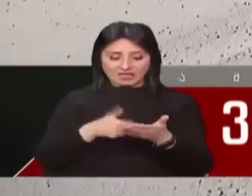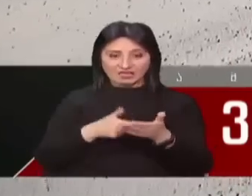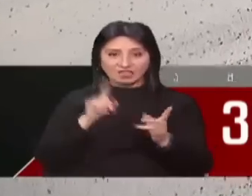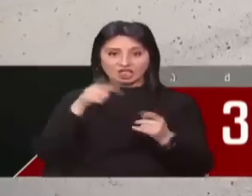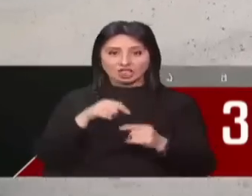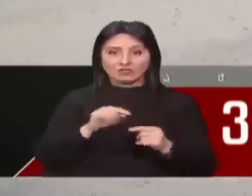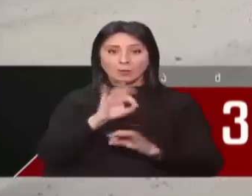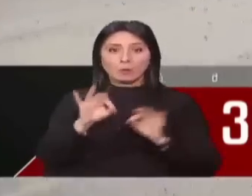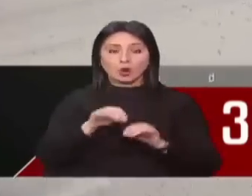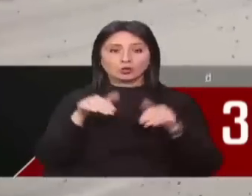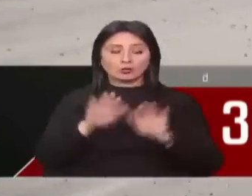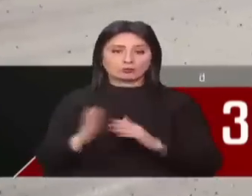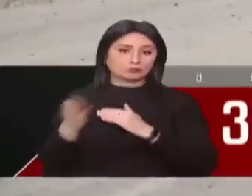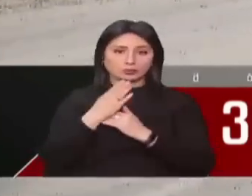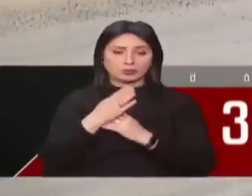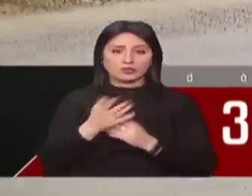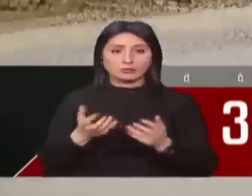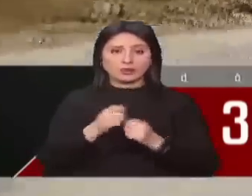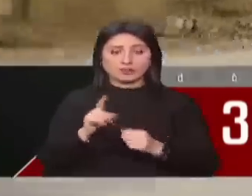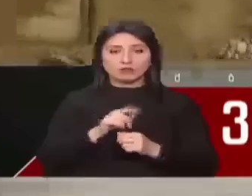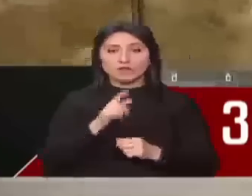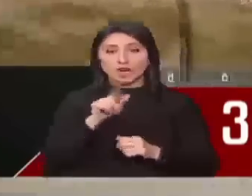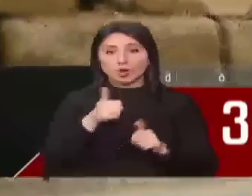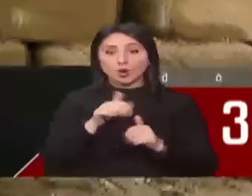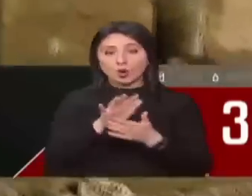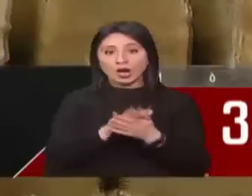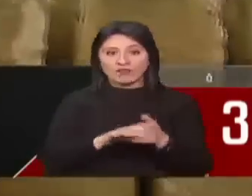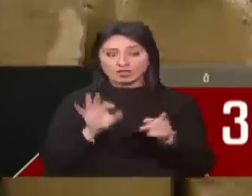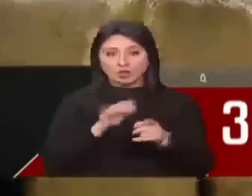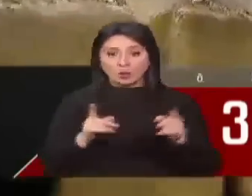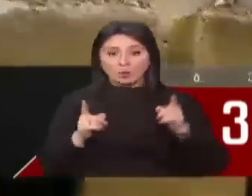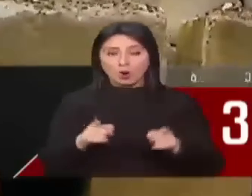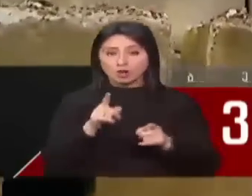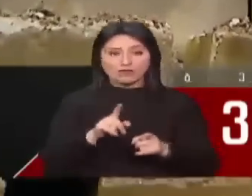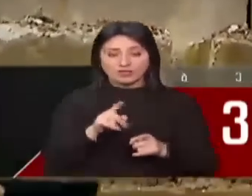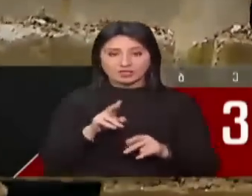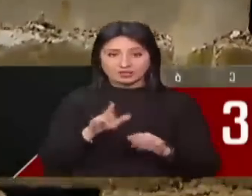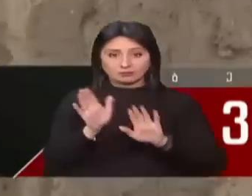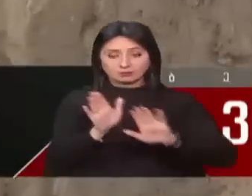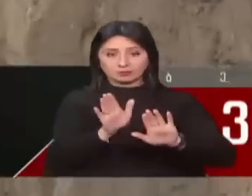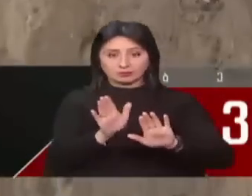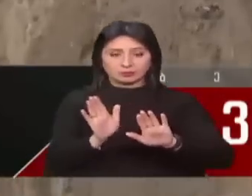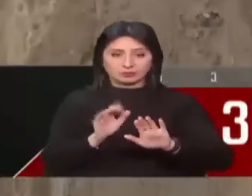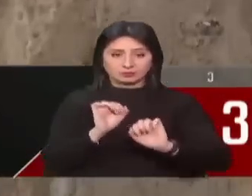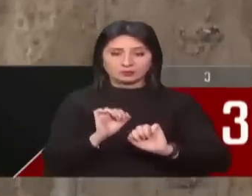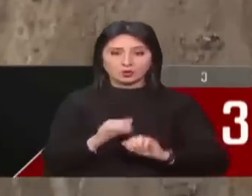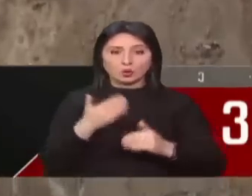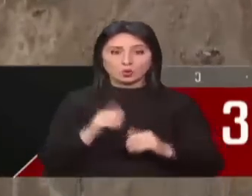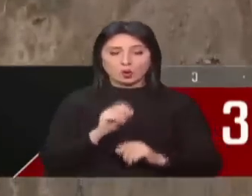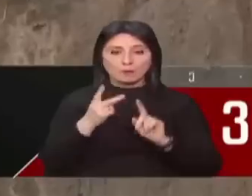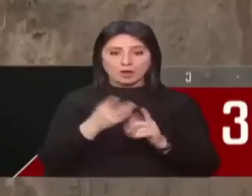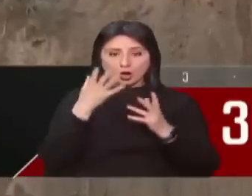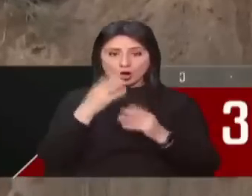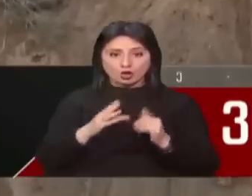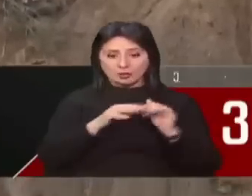შესაბამისი საპროექტო გადაწყვეტილება იქნება მიღებული, თუ როგორ უნდა გაგრძელდეს აღნიშნული მონაკვეთში სამშენებლო სამუშაოები. უკვე მეორე